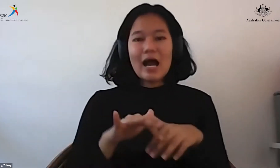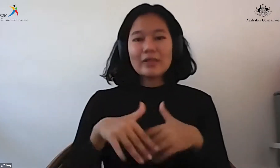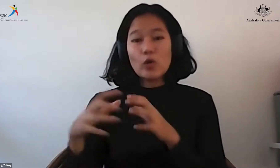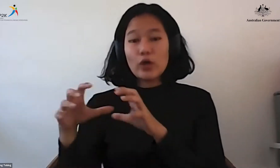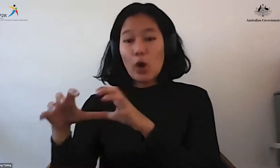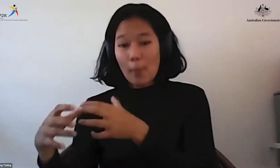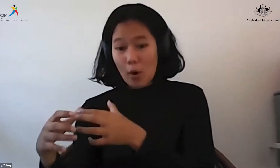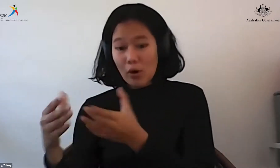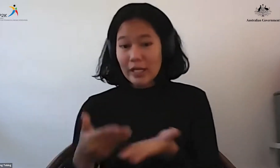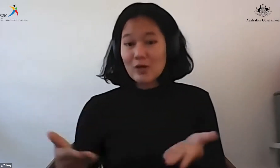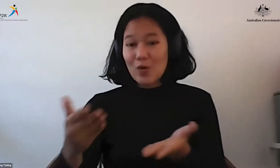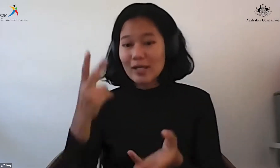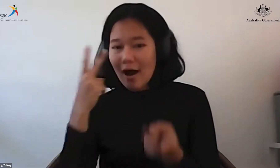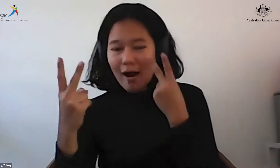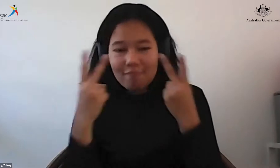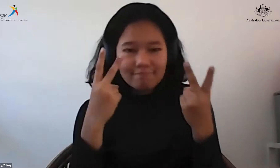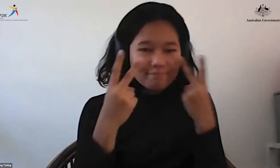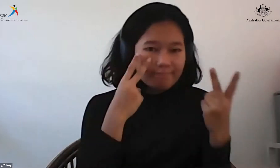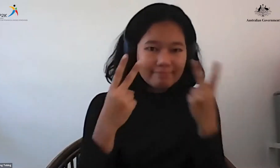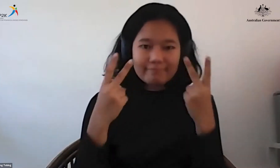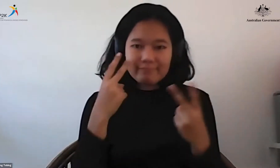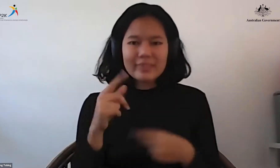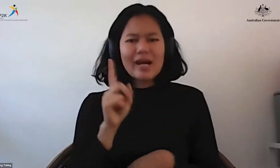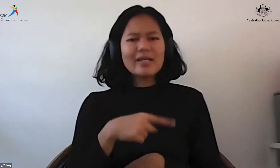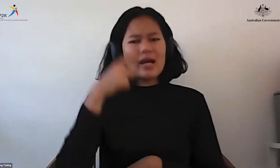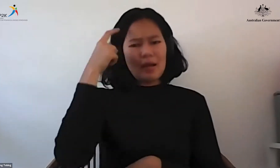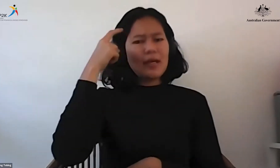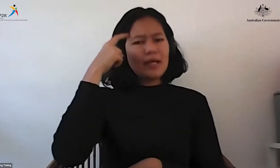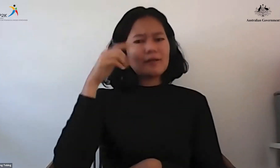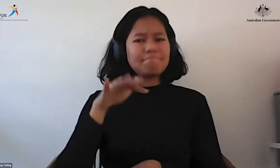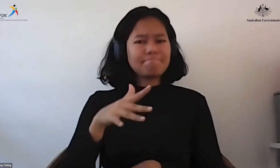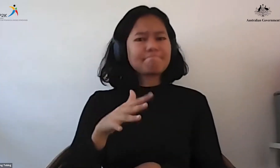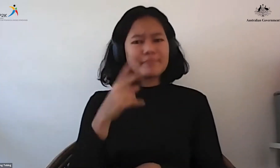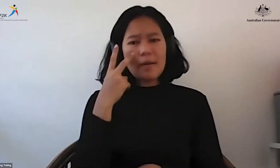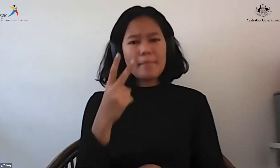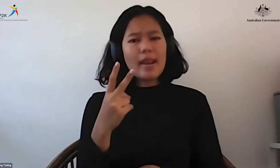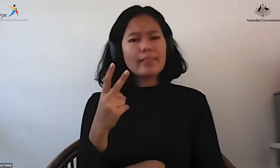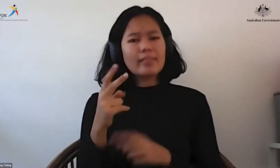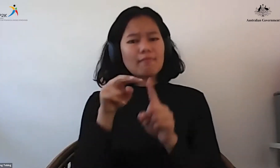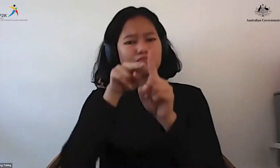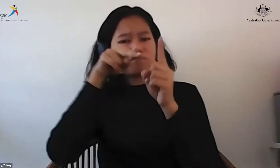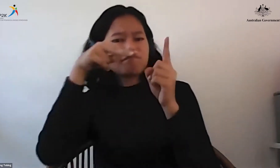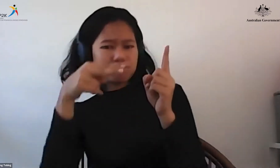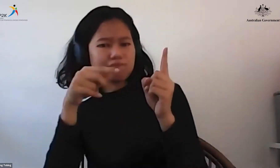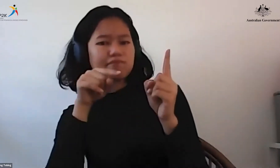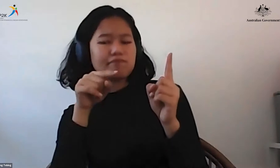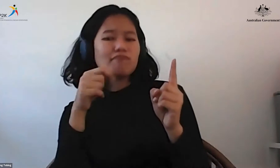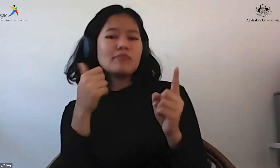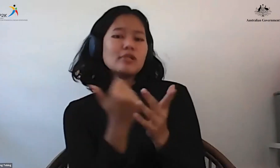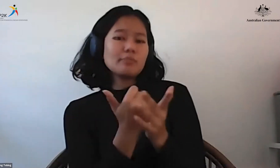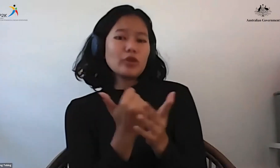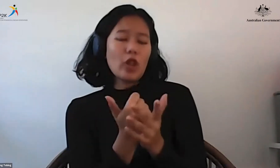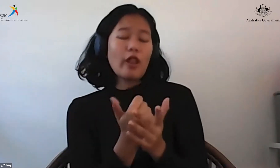di lingkungannya masing-masing. Jadi kalau saya sih lumayan melihatnya ini sebagai betul saat